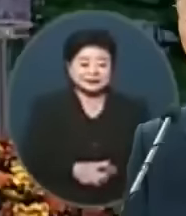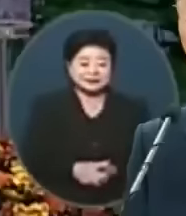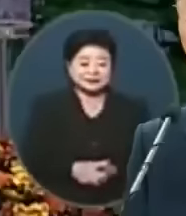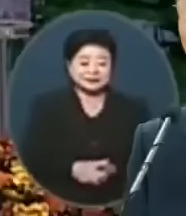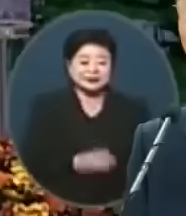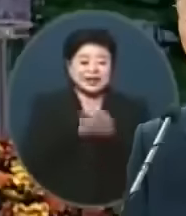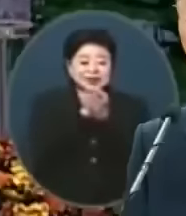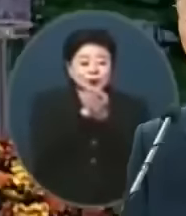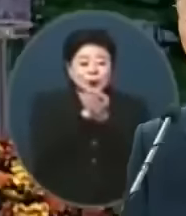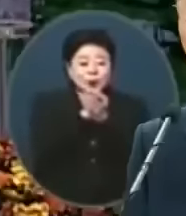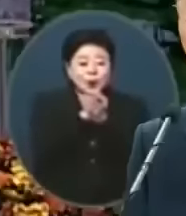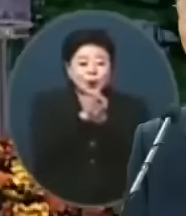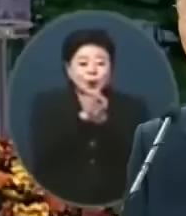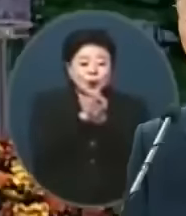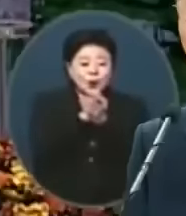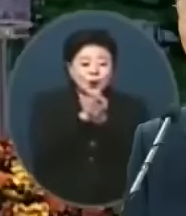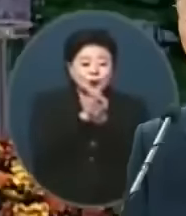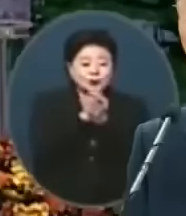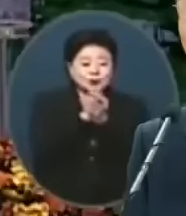기도는